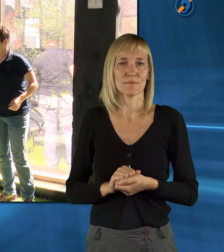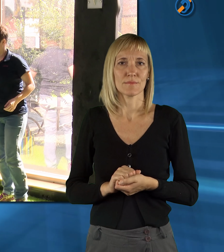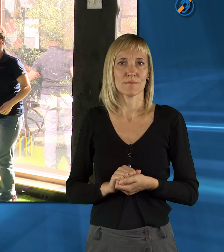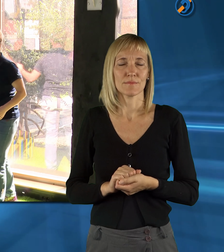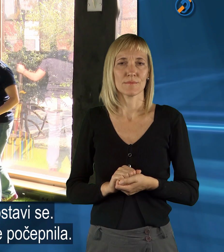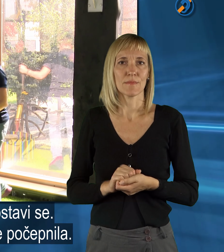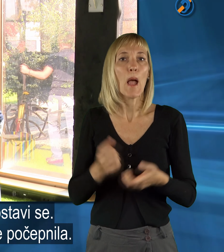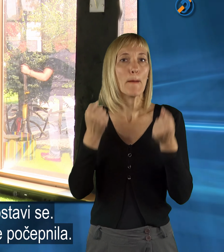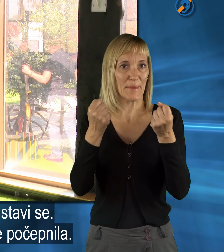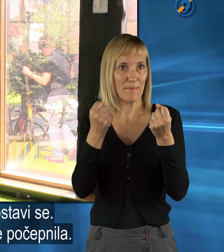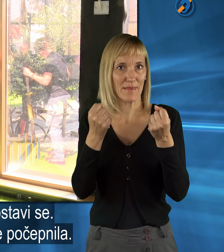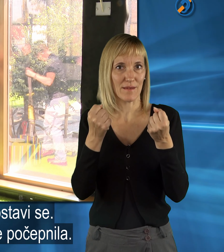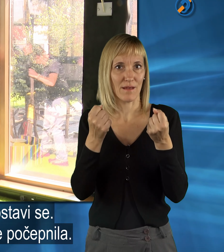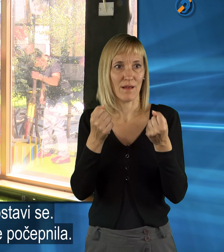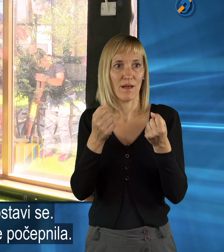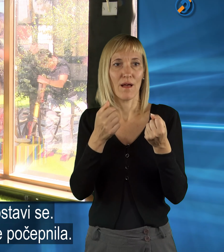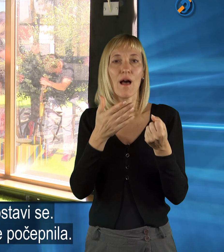Primaš, postavi se.